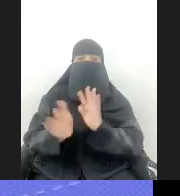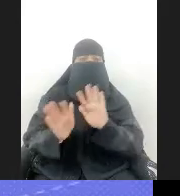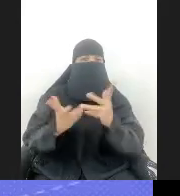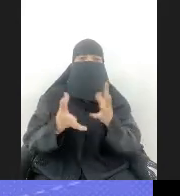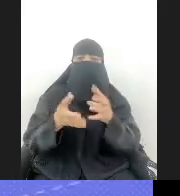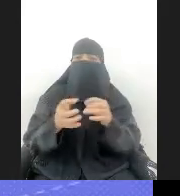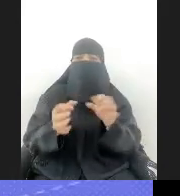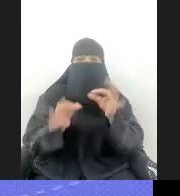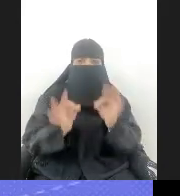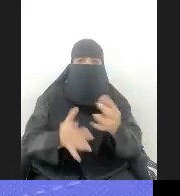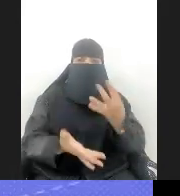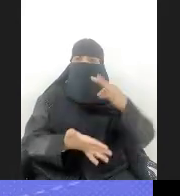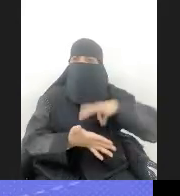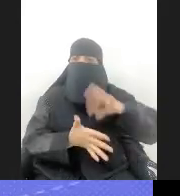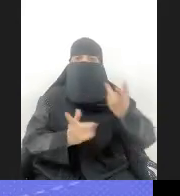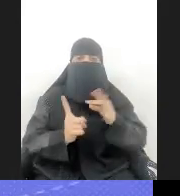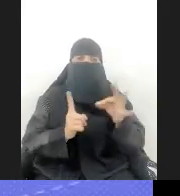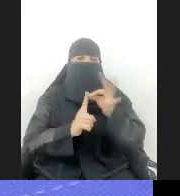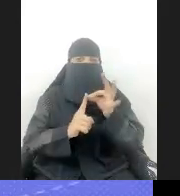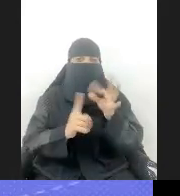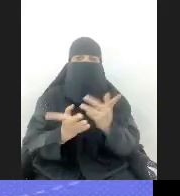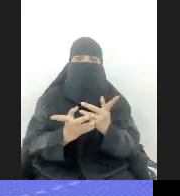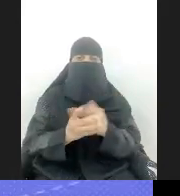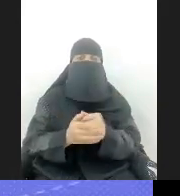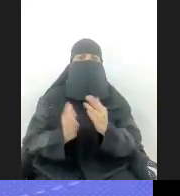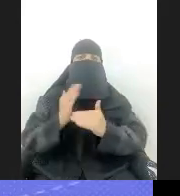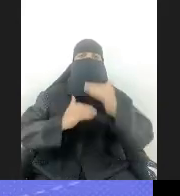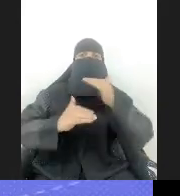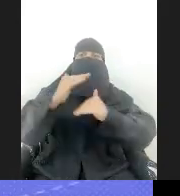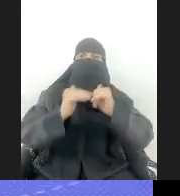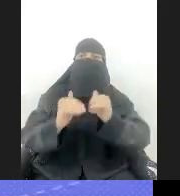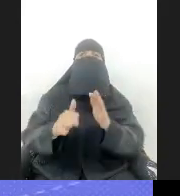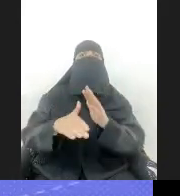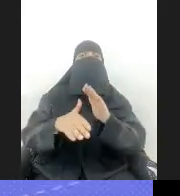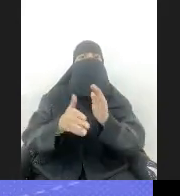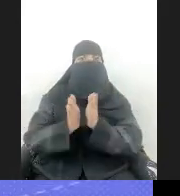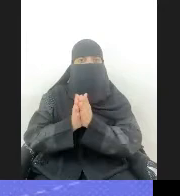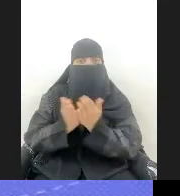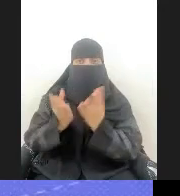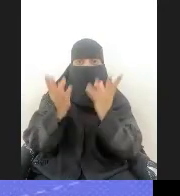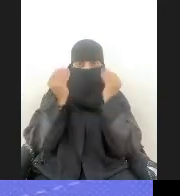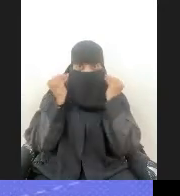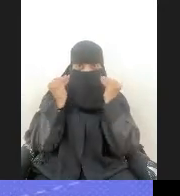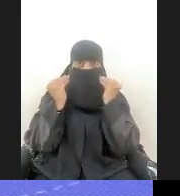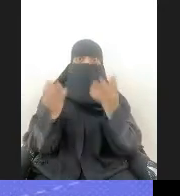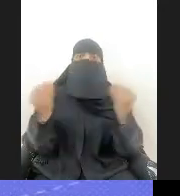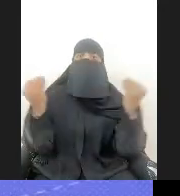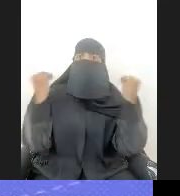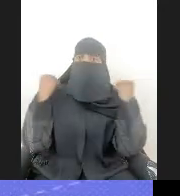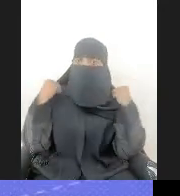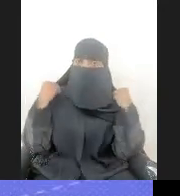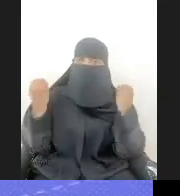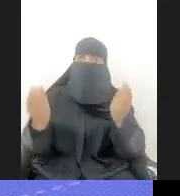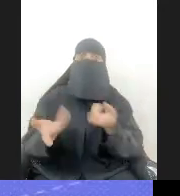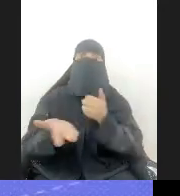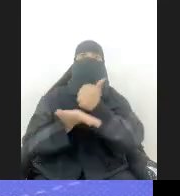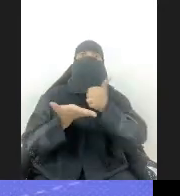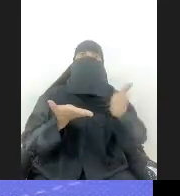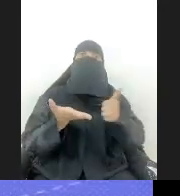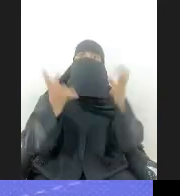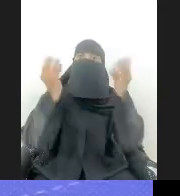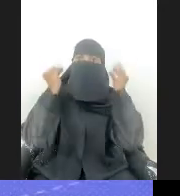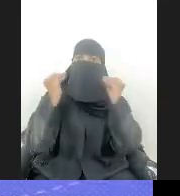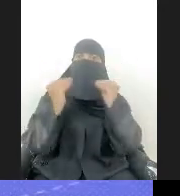منها تطوير المواد التعليمية، تطوير الأنشطة التعليمية، تطوير استراتيجيات التعليم، تطوير مصادر